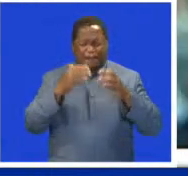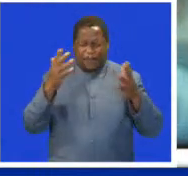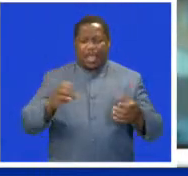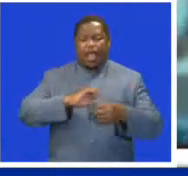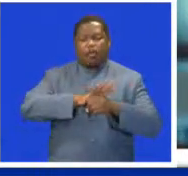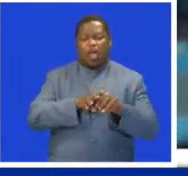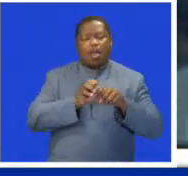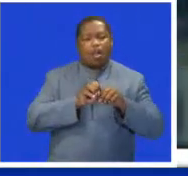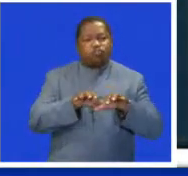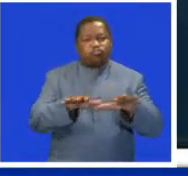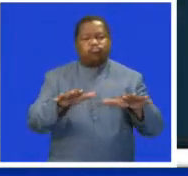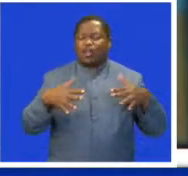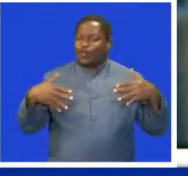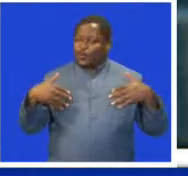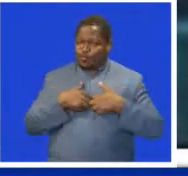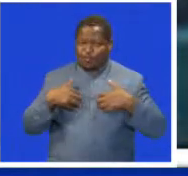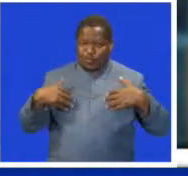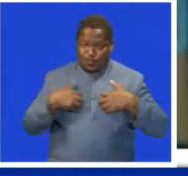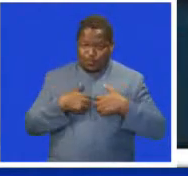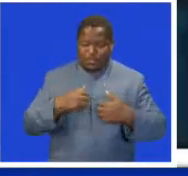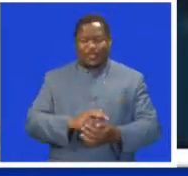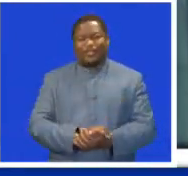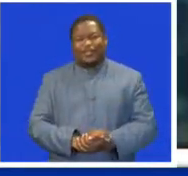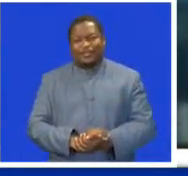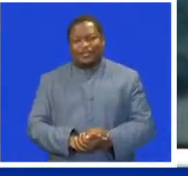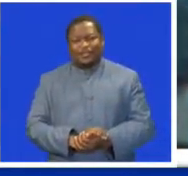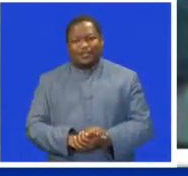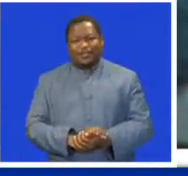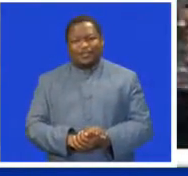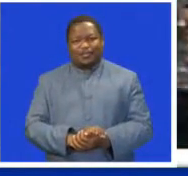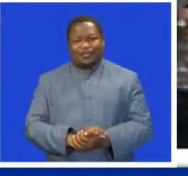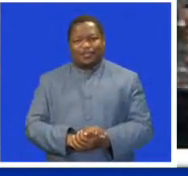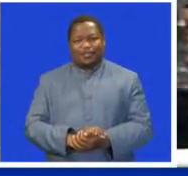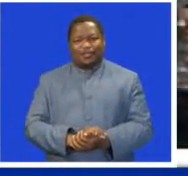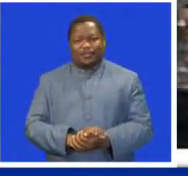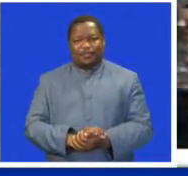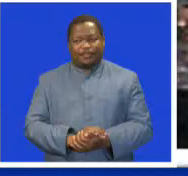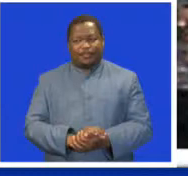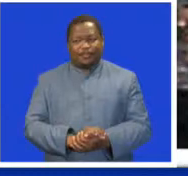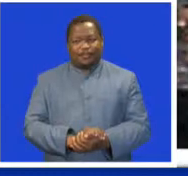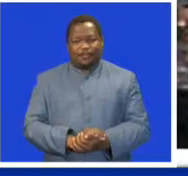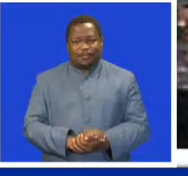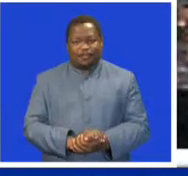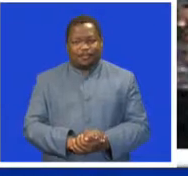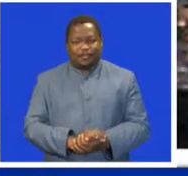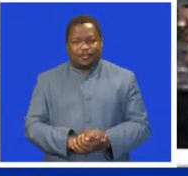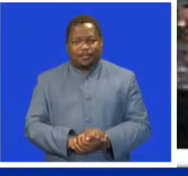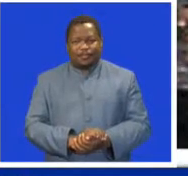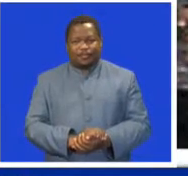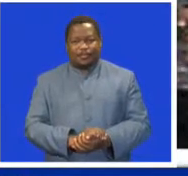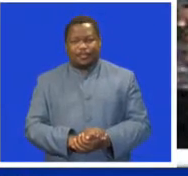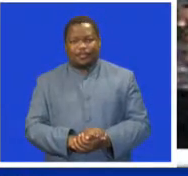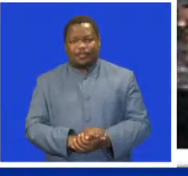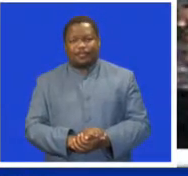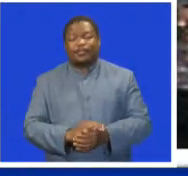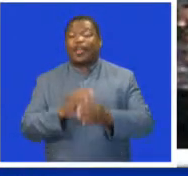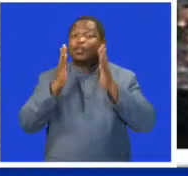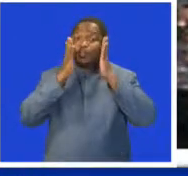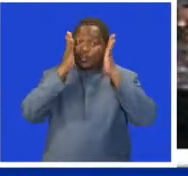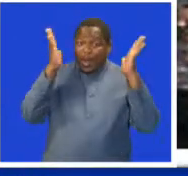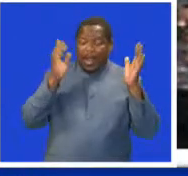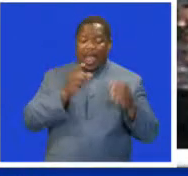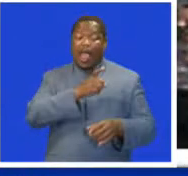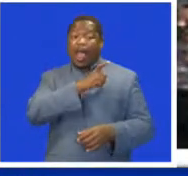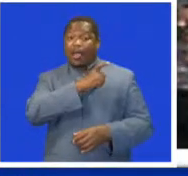sonto mlangeni titfombe ngithemkosi Mavimbela kalobamba. Inhlangano yabathengi kuleli ithi ayemukela umthetho